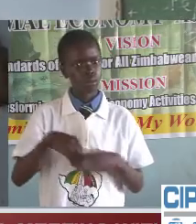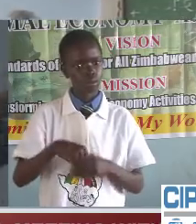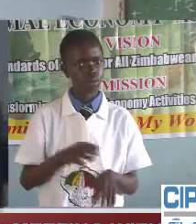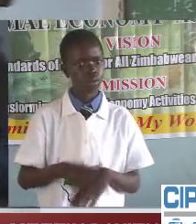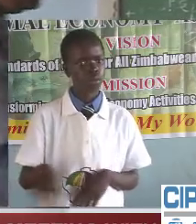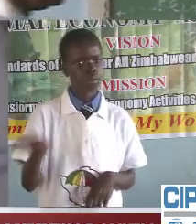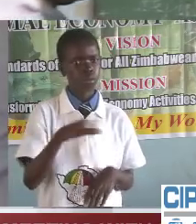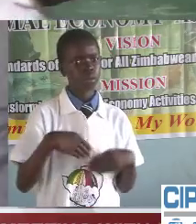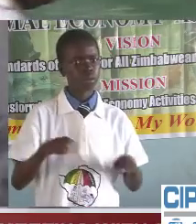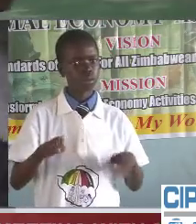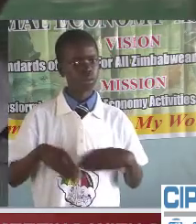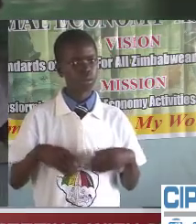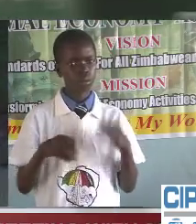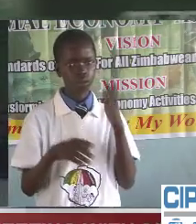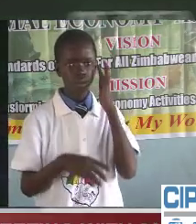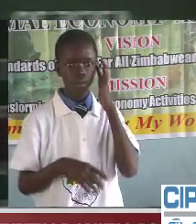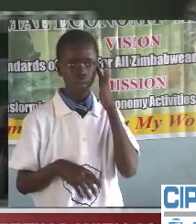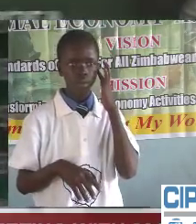Ndapedza hangu.